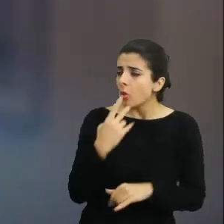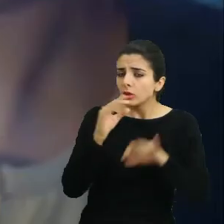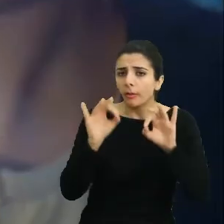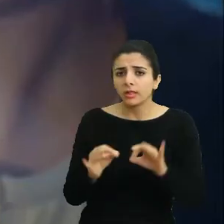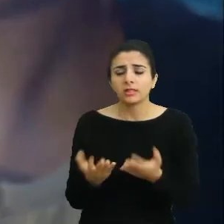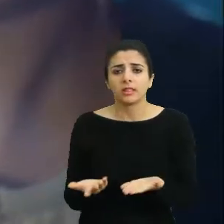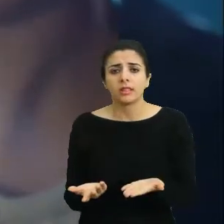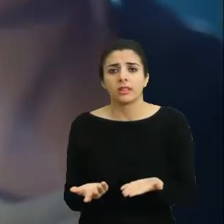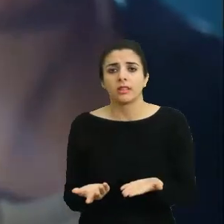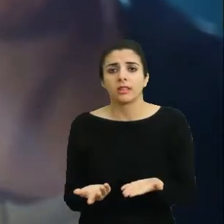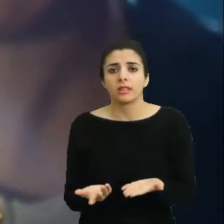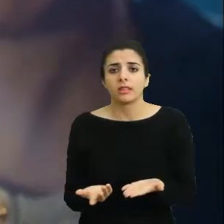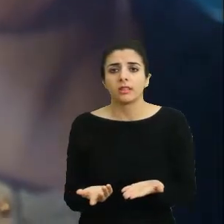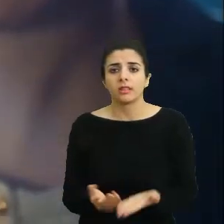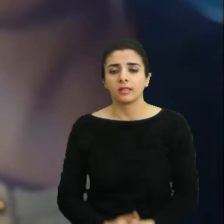konuştu.